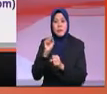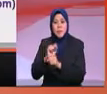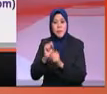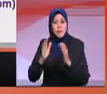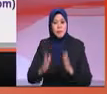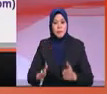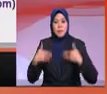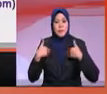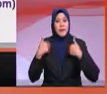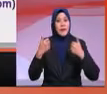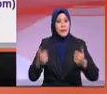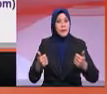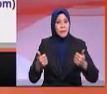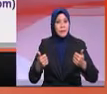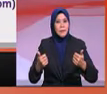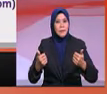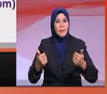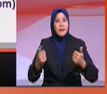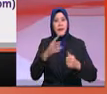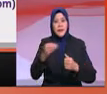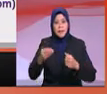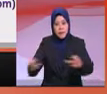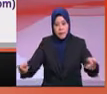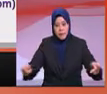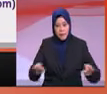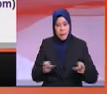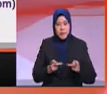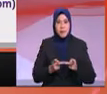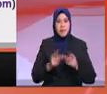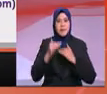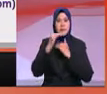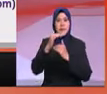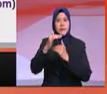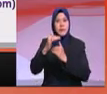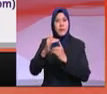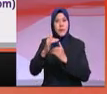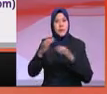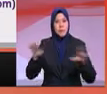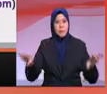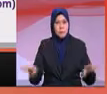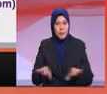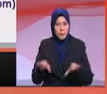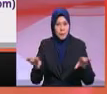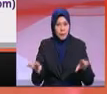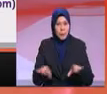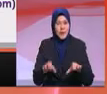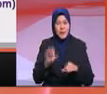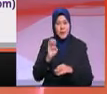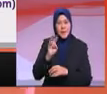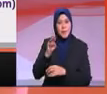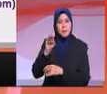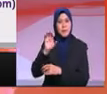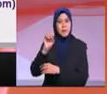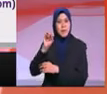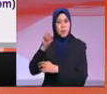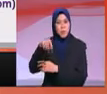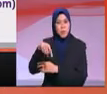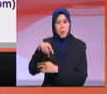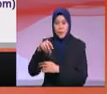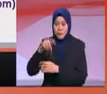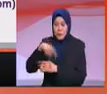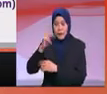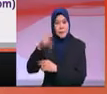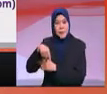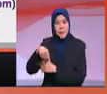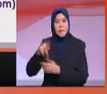petugas kesihatan, dan juga kawasan yang kita tempoh ataupun kita laksanakan EMCO di kawasan tersebut, kita